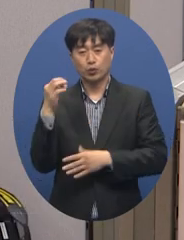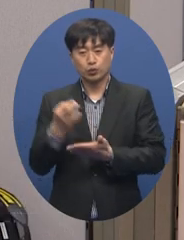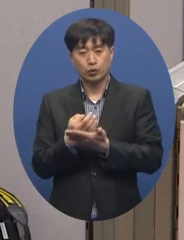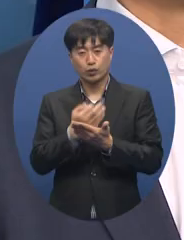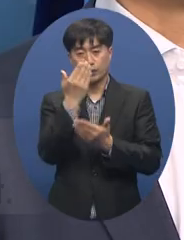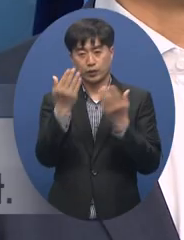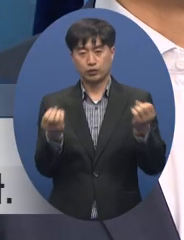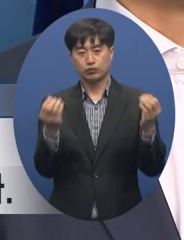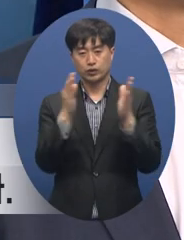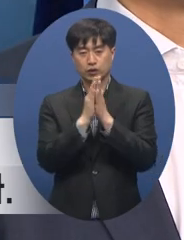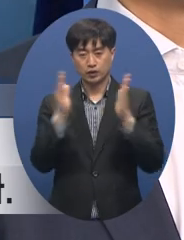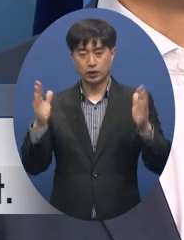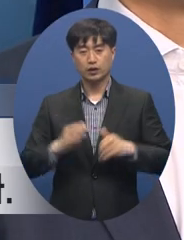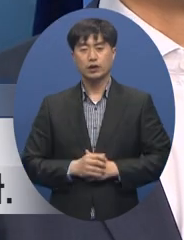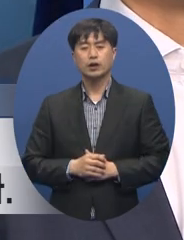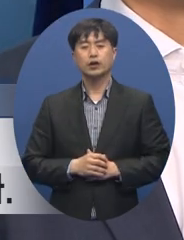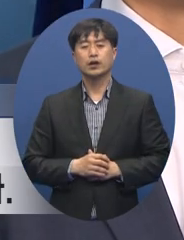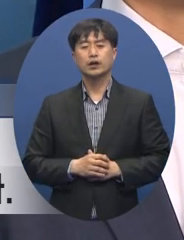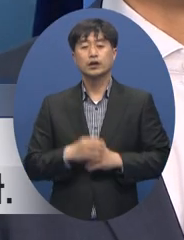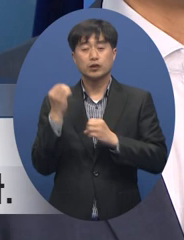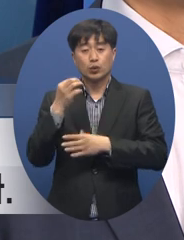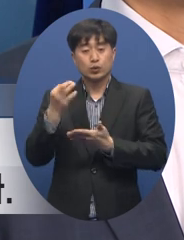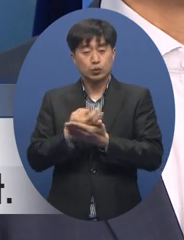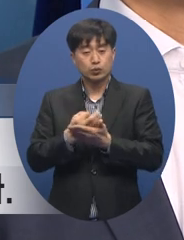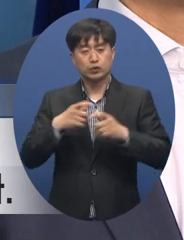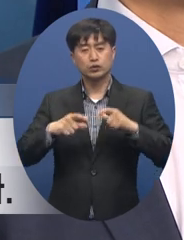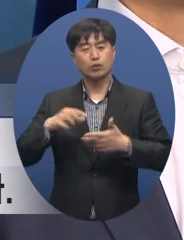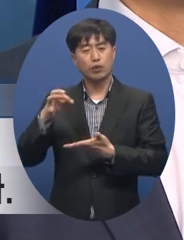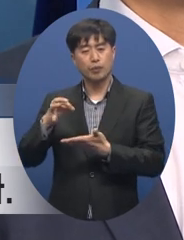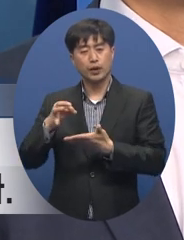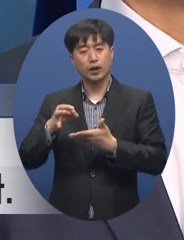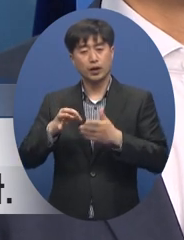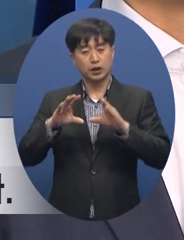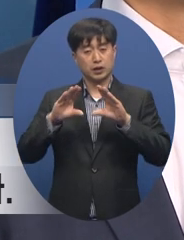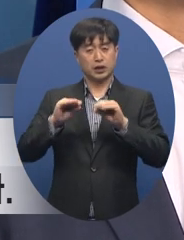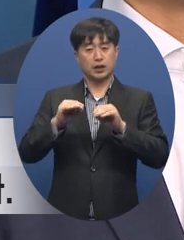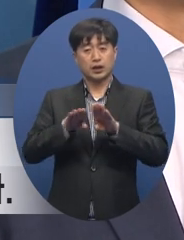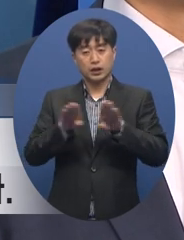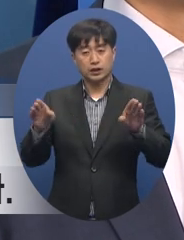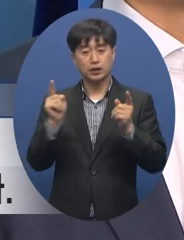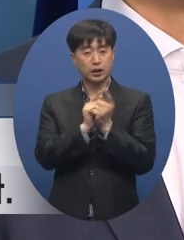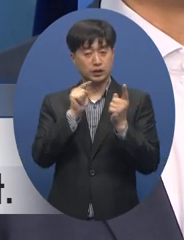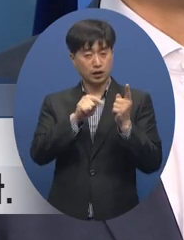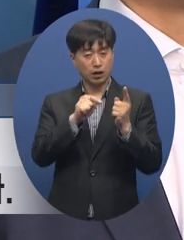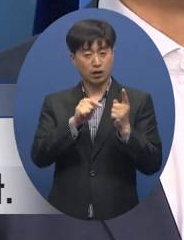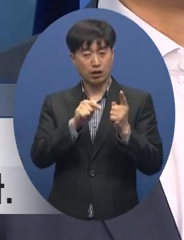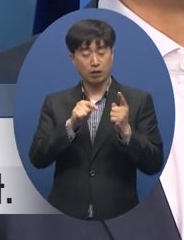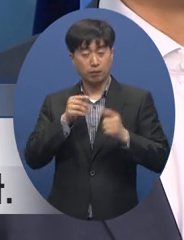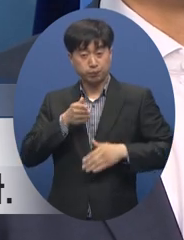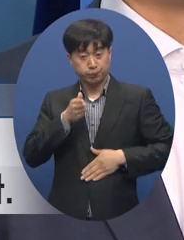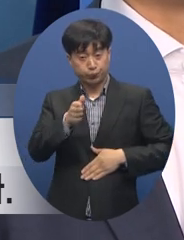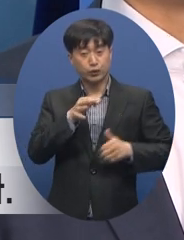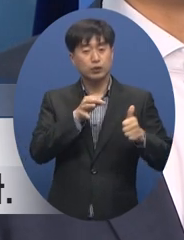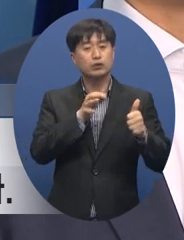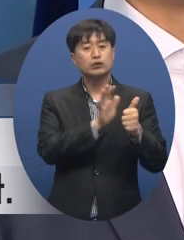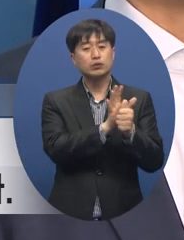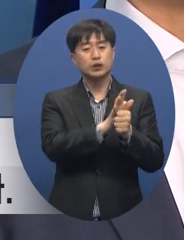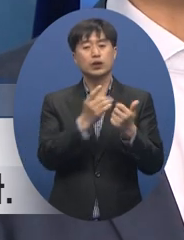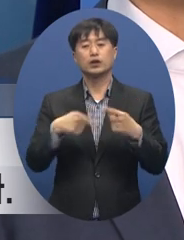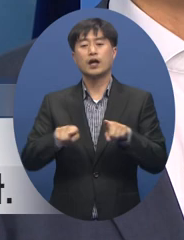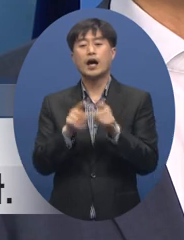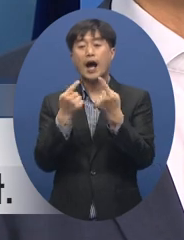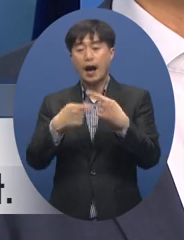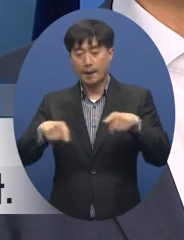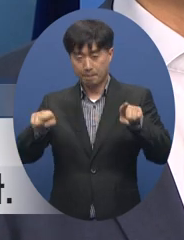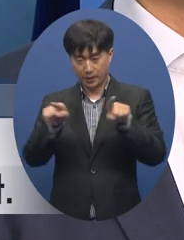엽니다. 기본소득과 지역화폐가 제한된 계층을 대상으로 한 일방적 지원이 아니라 우리가